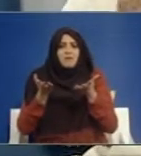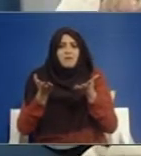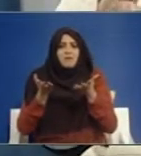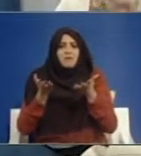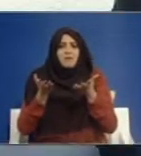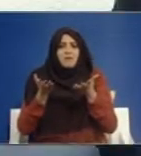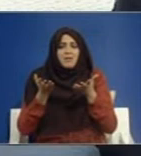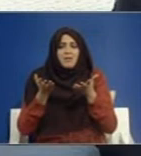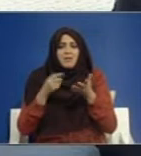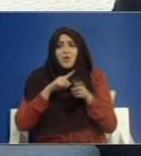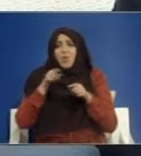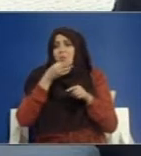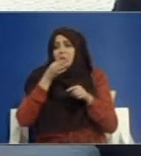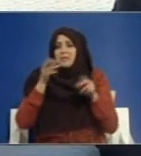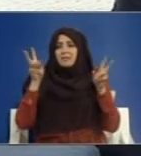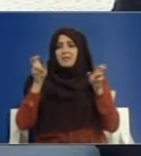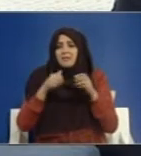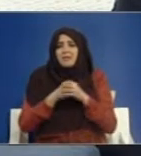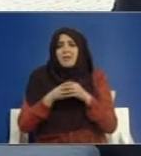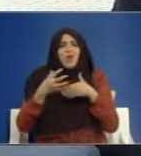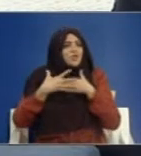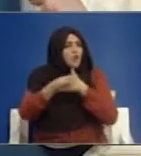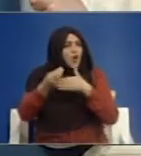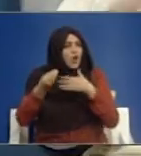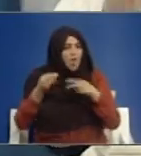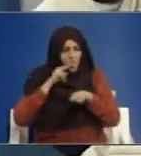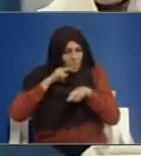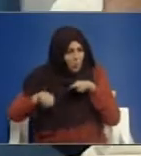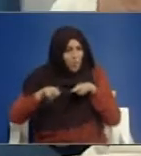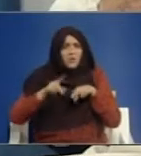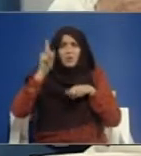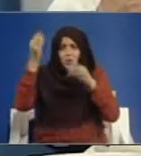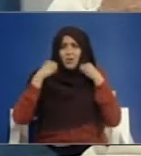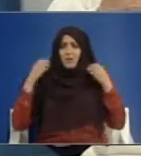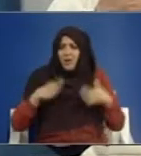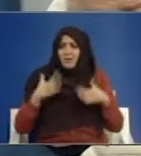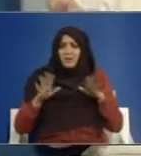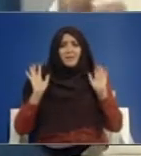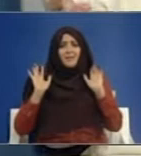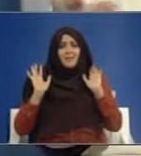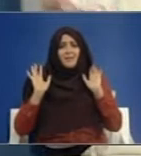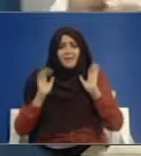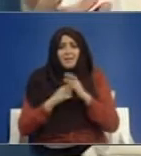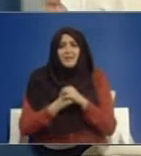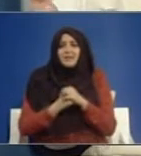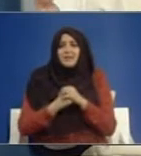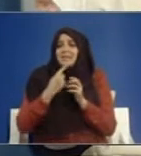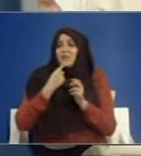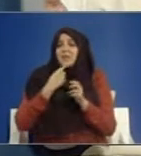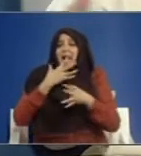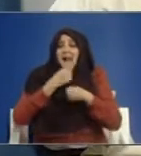يعني كما نقولوا احنا بالدرجة انت عنا خرج ربي عريان يكسيك. هذا هو معناه القناعة